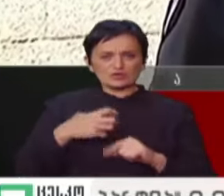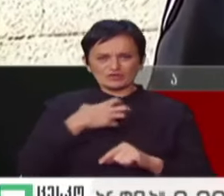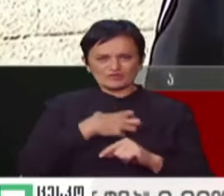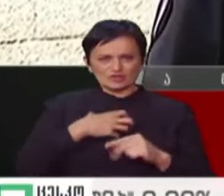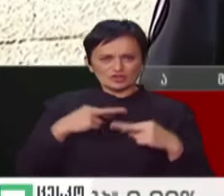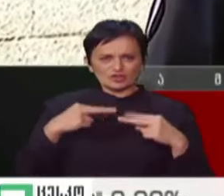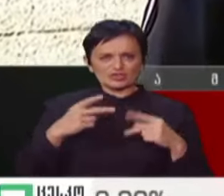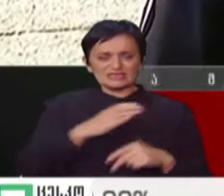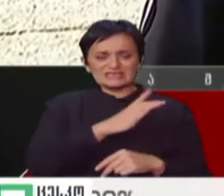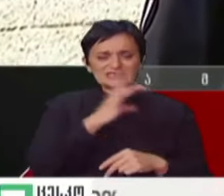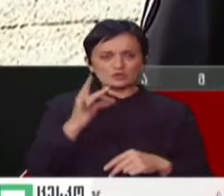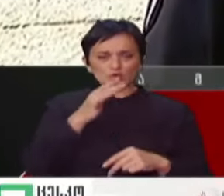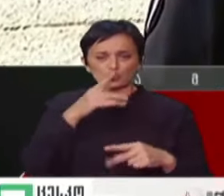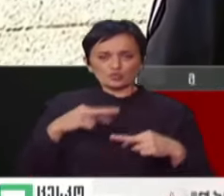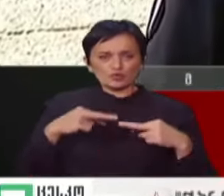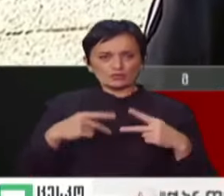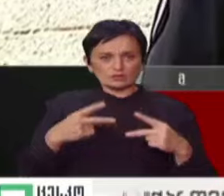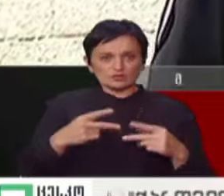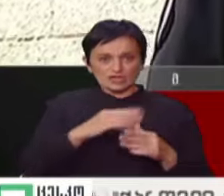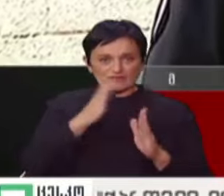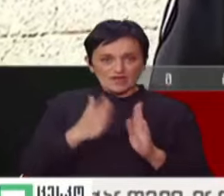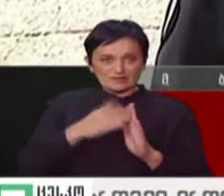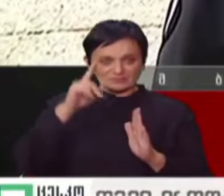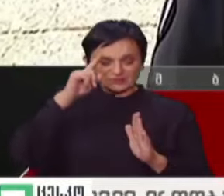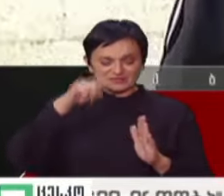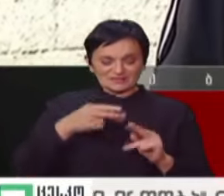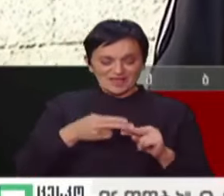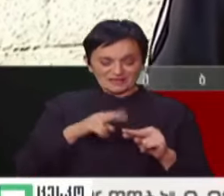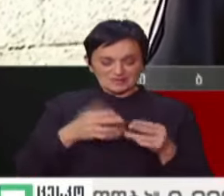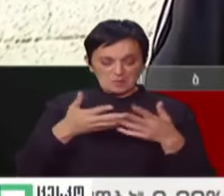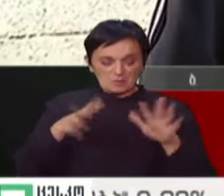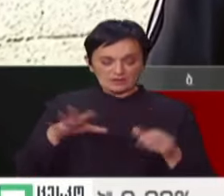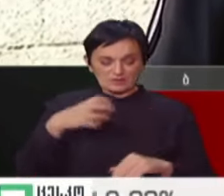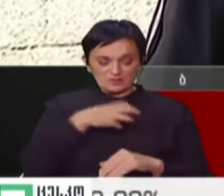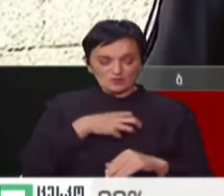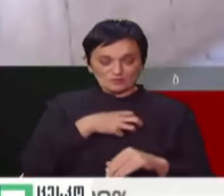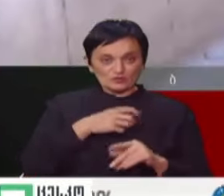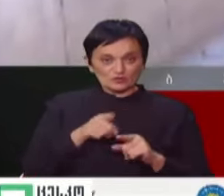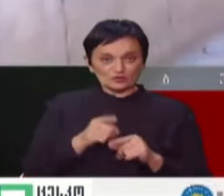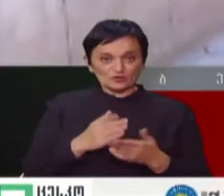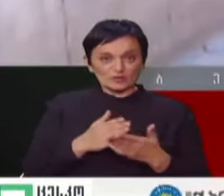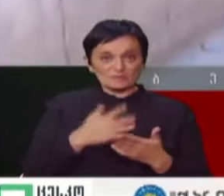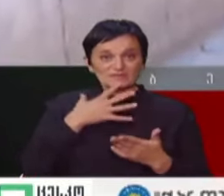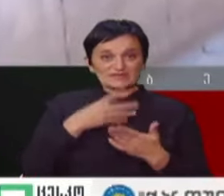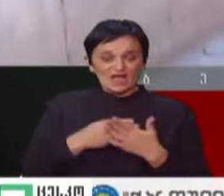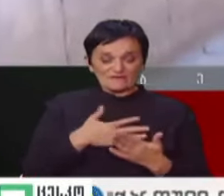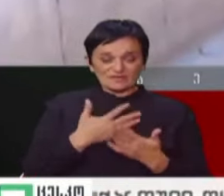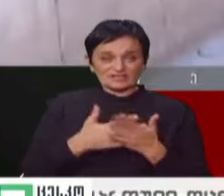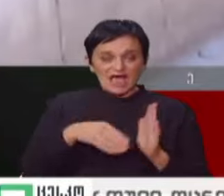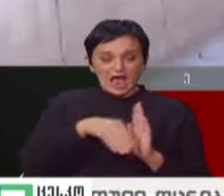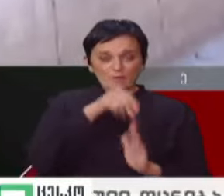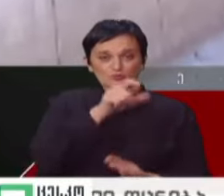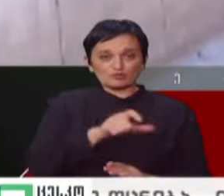იცვლებოდა ეს საბჭოთა ხელისუფლება ეროვნულით, ყველა მიცის. ეს იმაზე მეტად მნიშვნელოვანი თუ არ არის, ნაკლები არ არის. თავისი აქტივობით